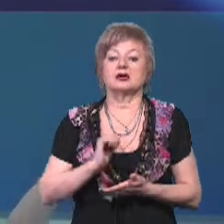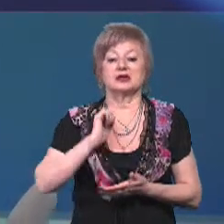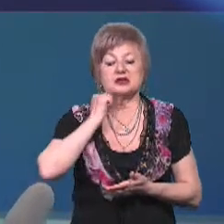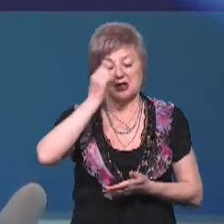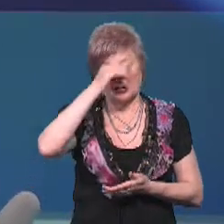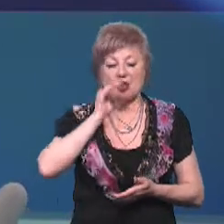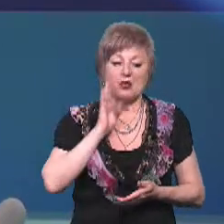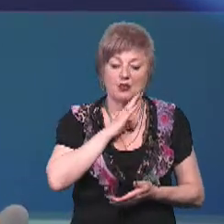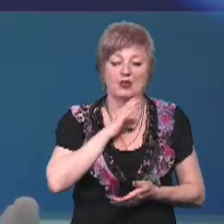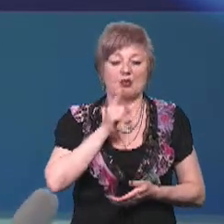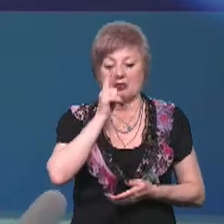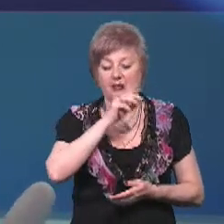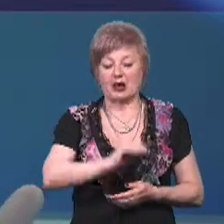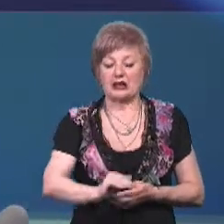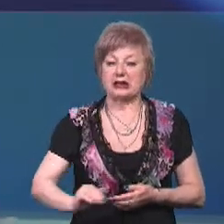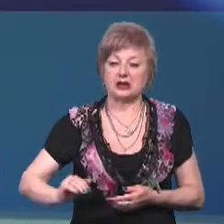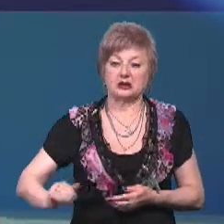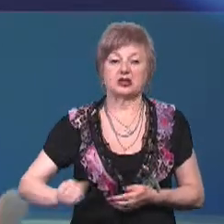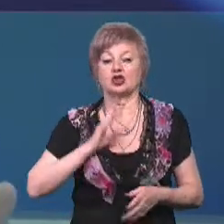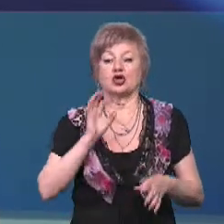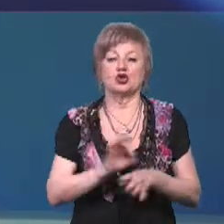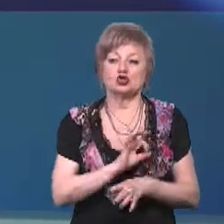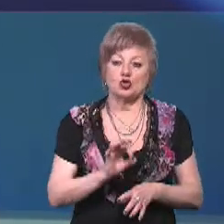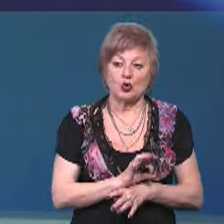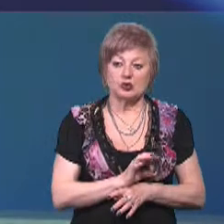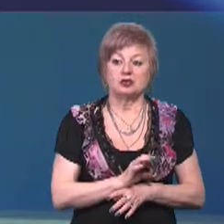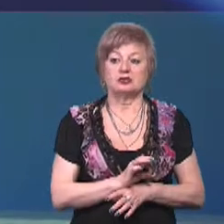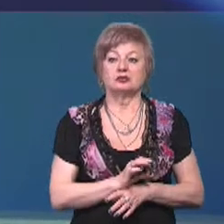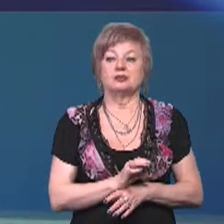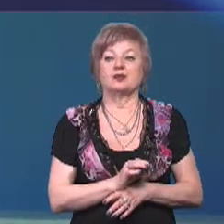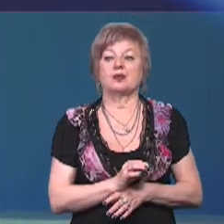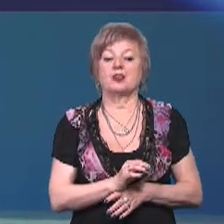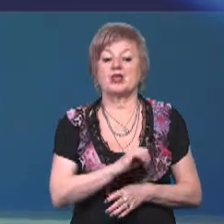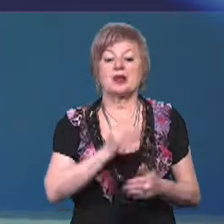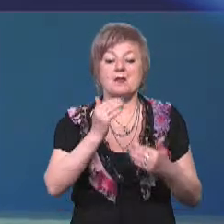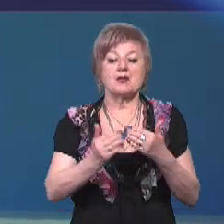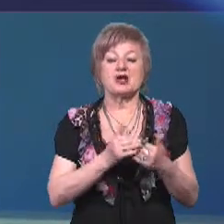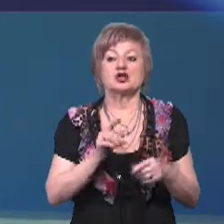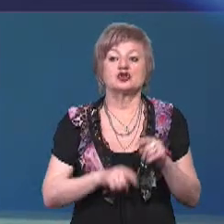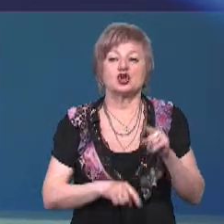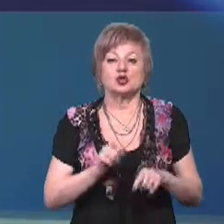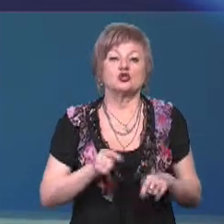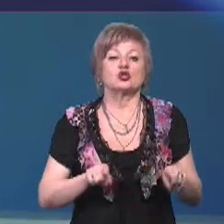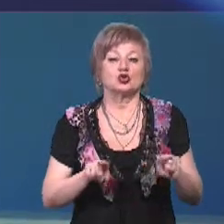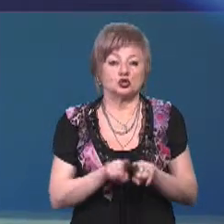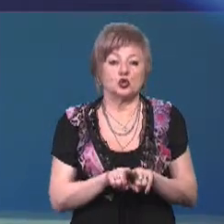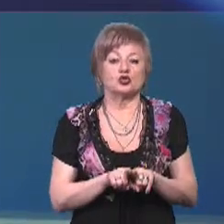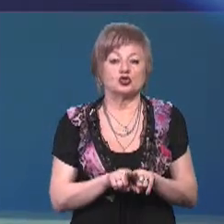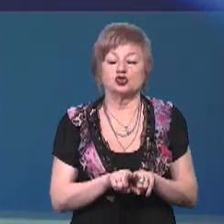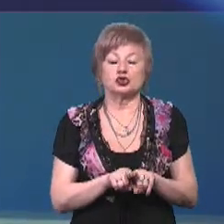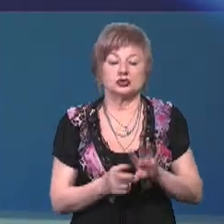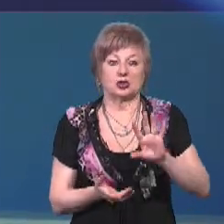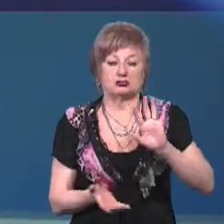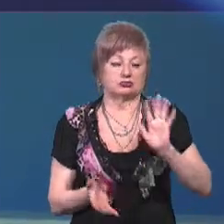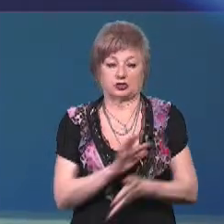батьки, і неповнолітні діти, і дружини, і найближчі родичі, життя яких перевертається з них до